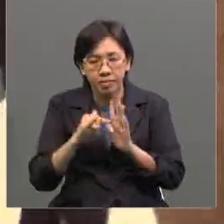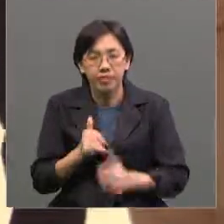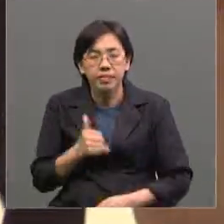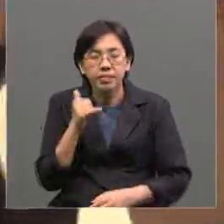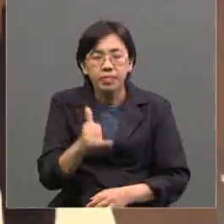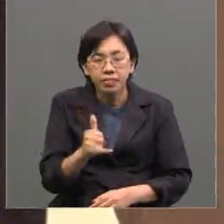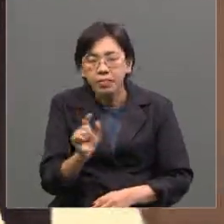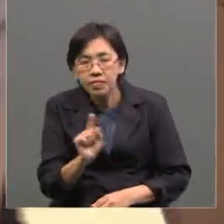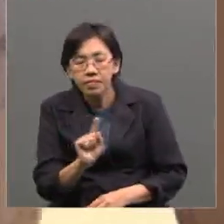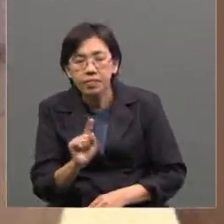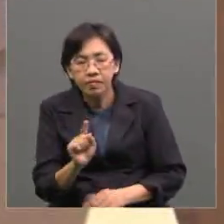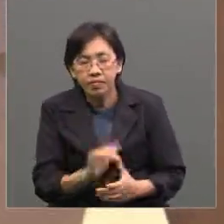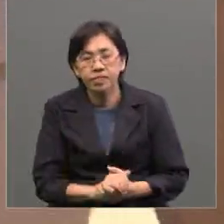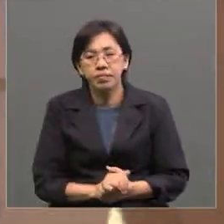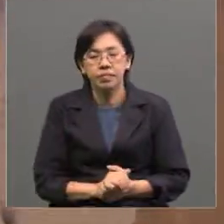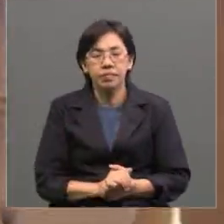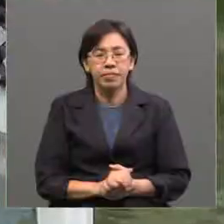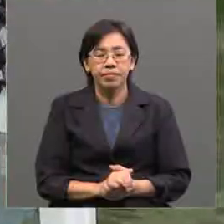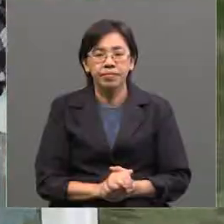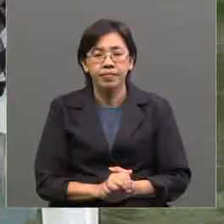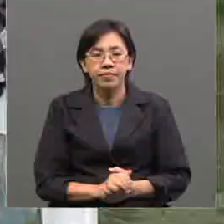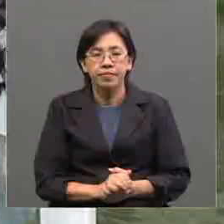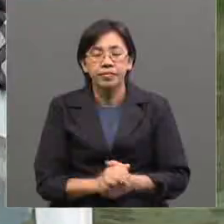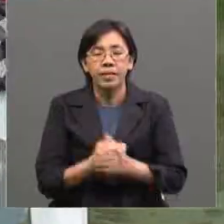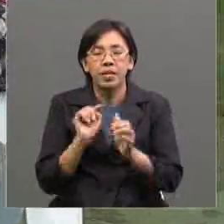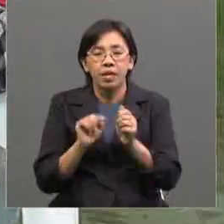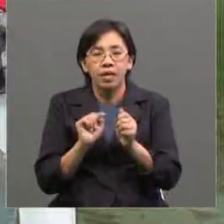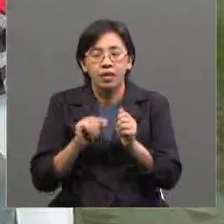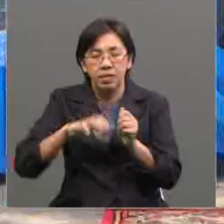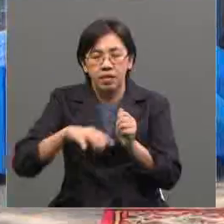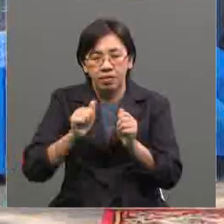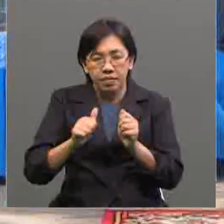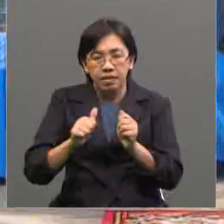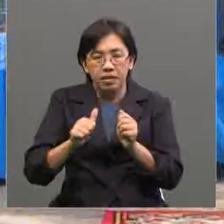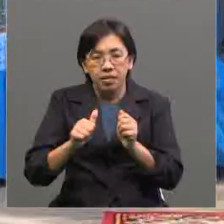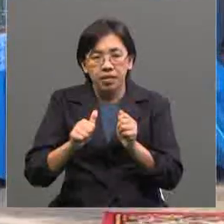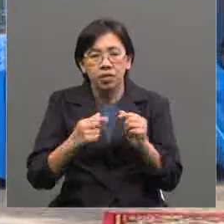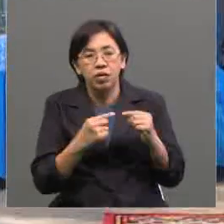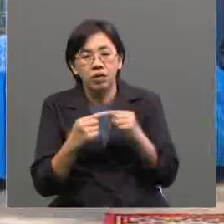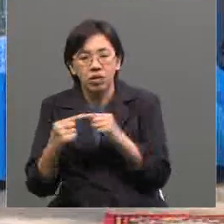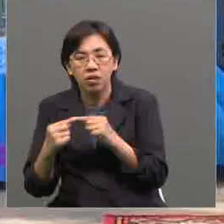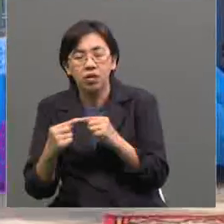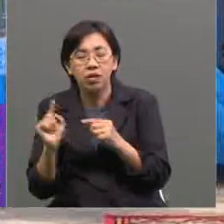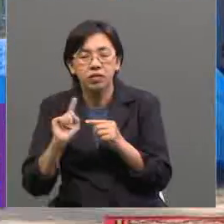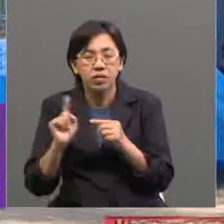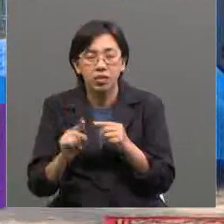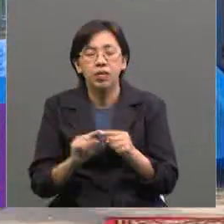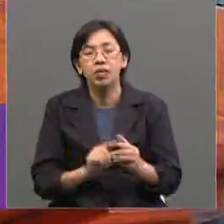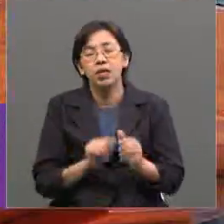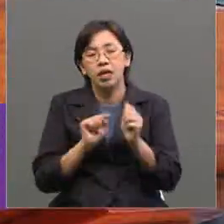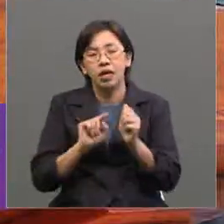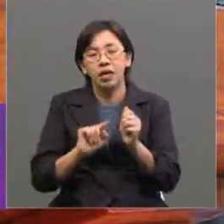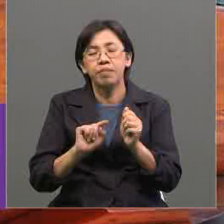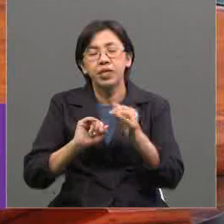พื้นที่ไปที่บ้านวังก้านเหลืองบ้านเสี้ยวน้อยตำบลบ้านค่ายอำเภอเมืองแล้วก็ไปต่อที่บ้านท่าศาลาตำบลละหารอำเภอ